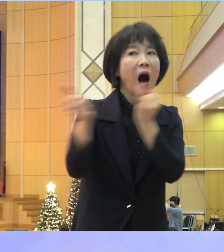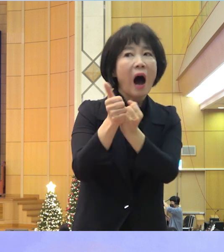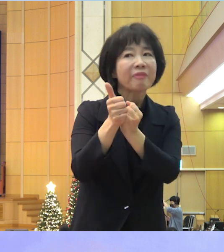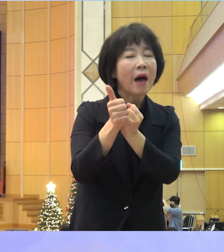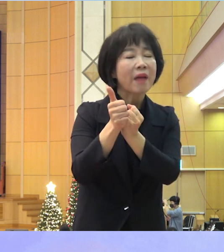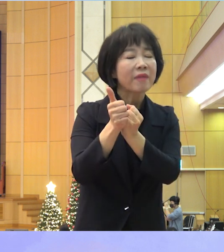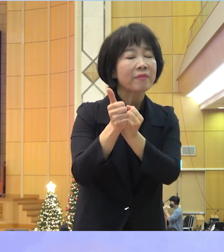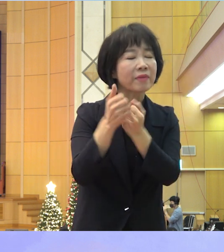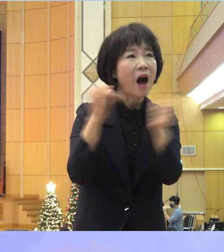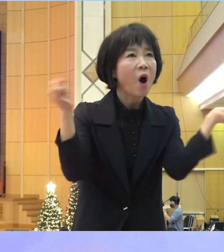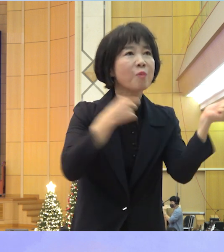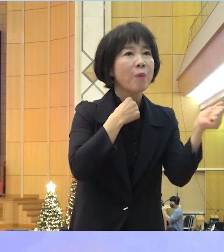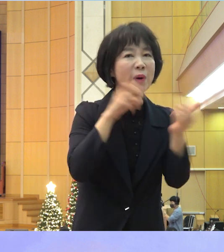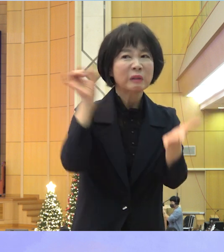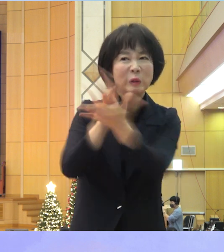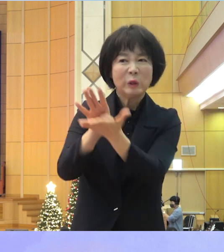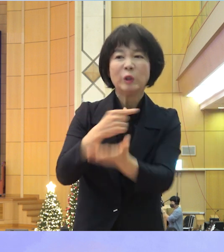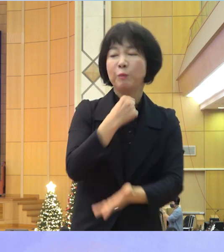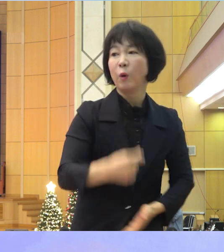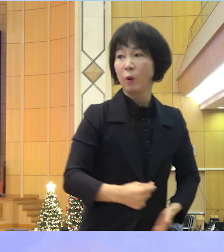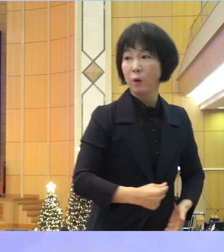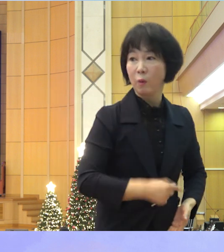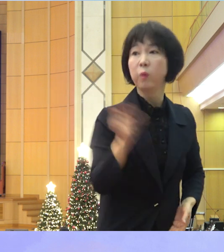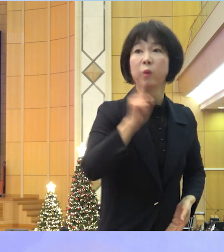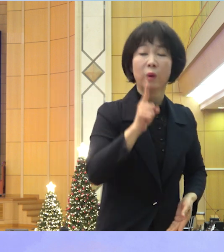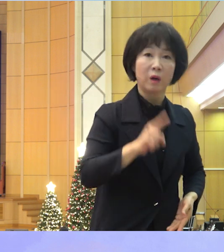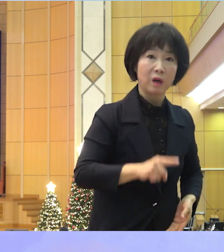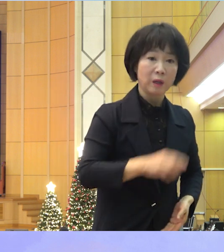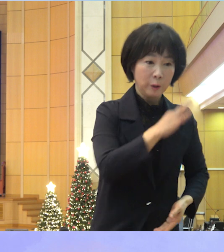소리를 했겠어요. 그런데 욥이라는 사람은